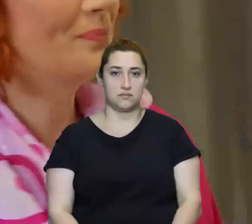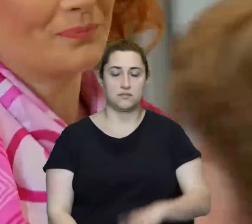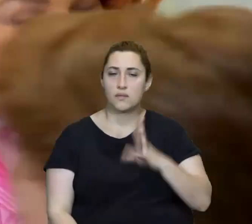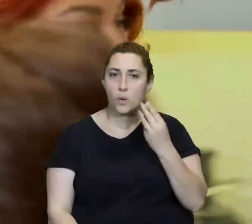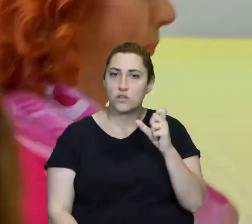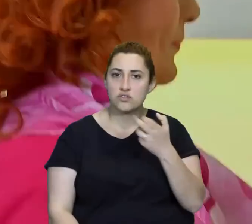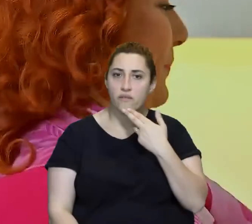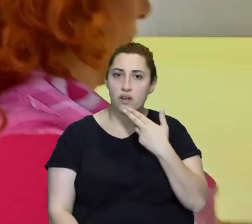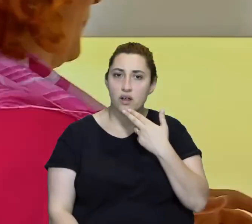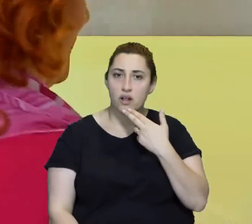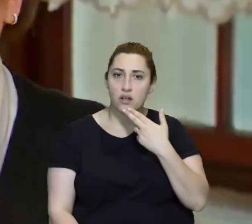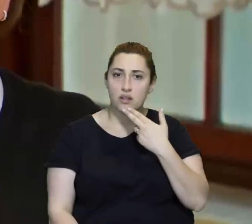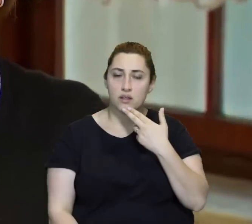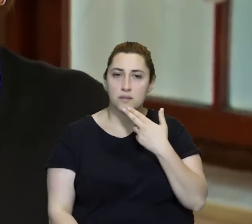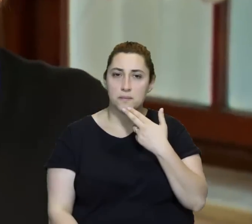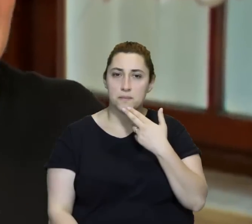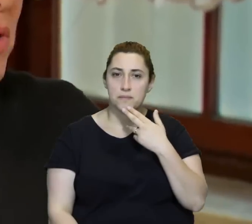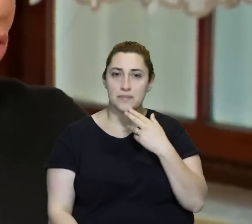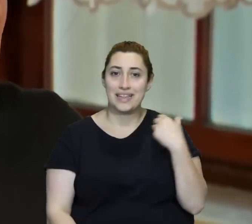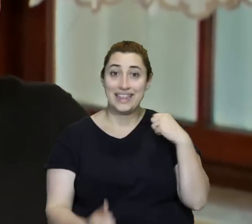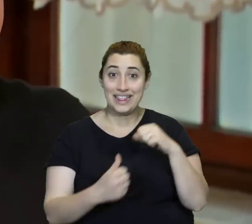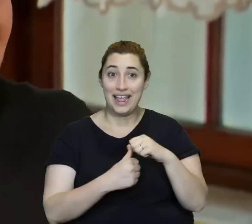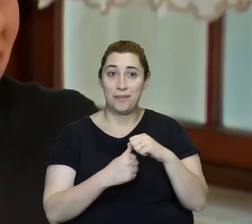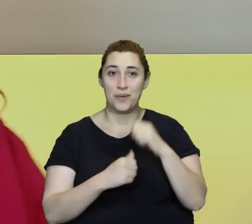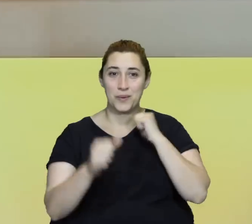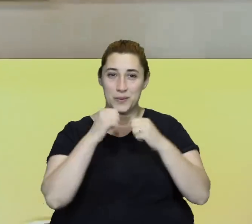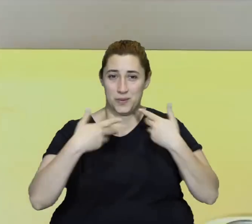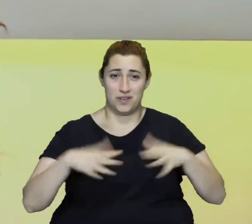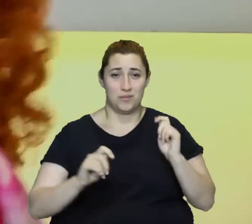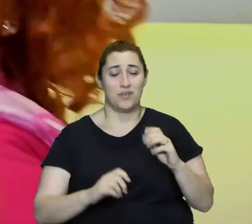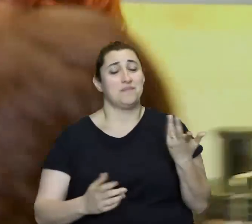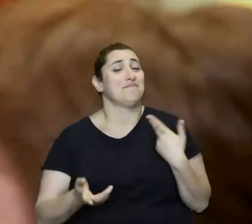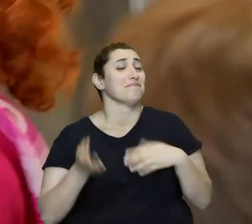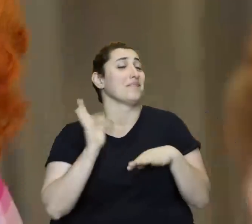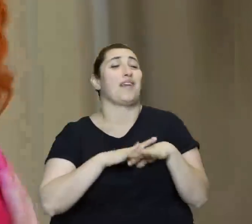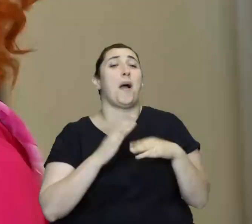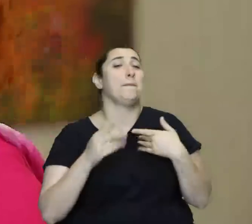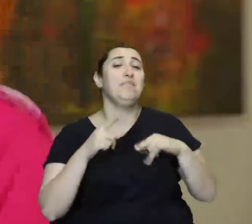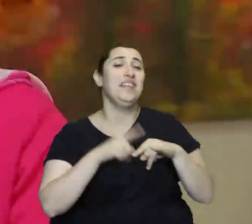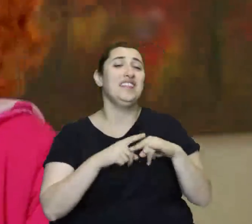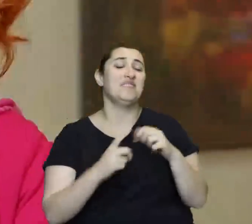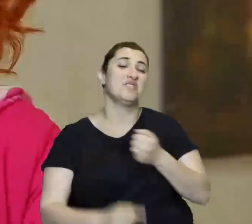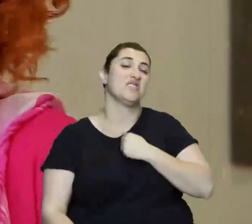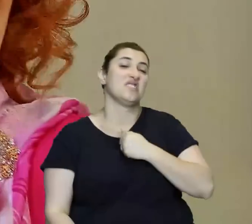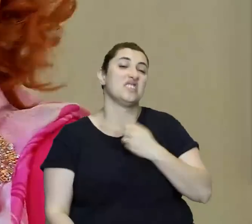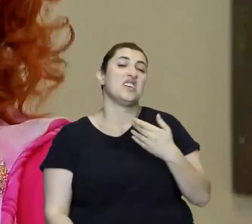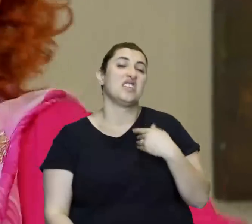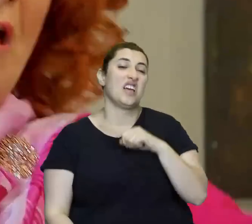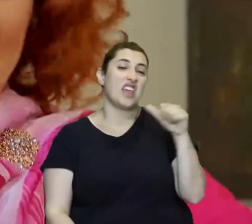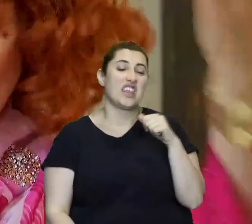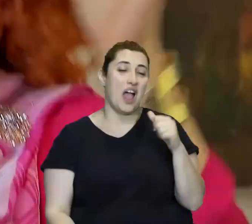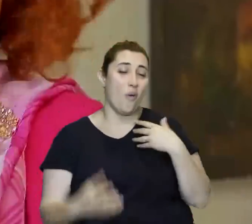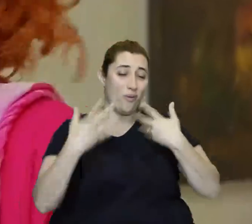Hayırdır Cevriye Hanım? Ya yine mi ödemişleri? Ay ne yapayım Hediyeciğim, işte öyle can sıkıntısından